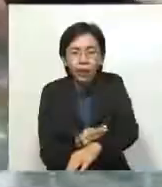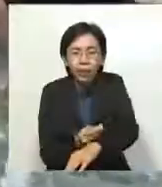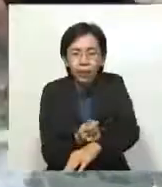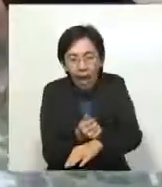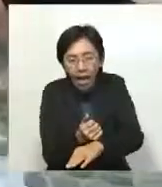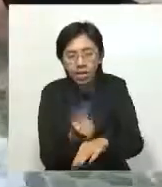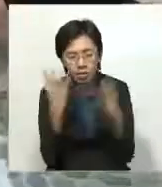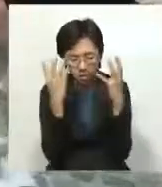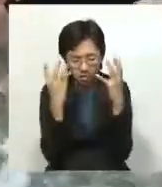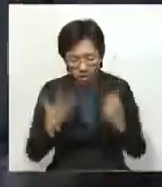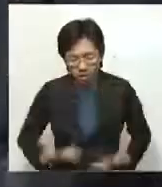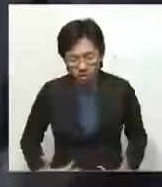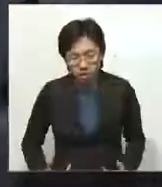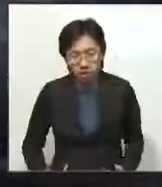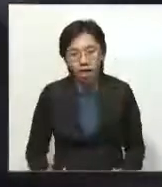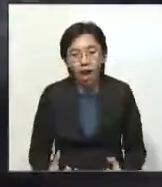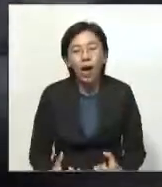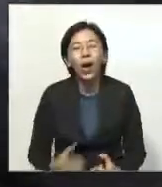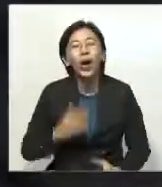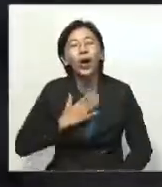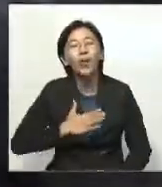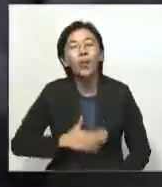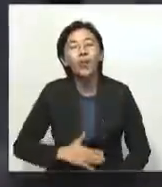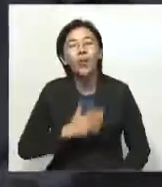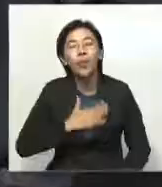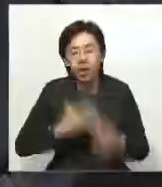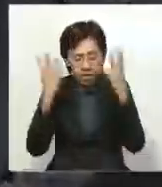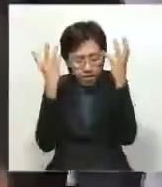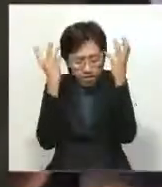เครียดของกล้ามเนื้อและลดความเร็วได้และลดความเครียด